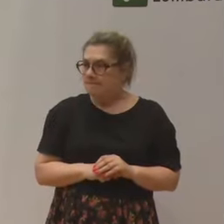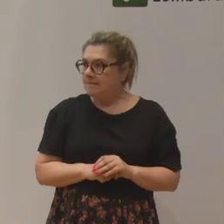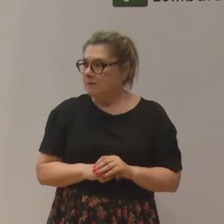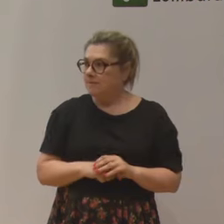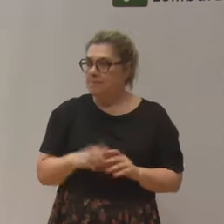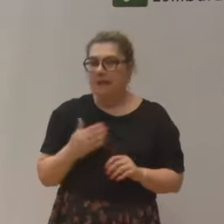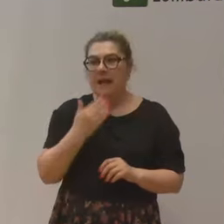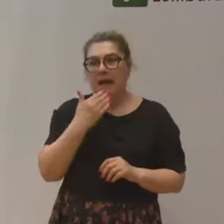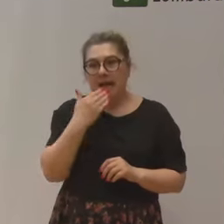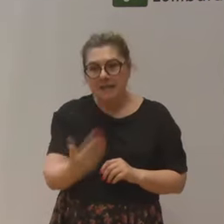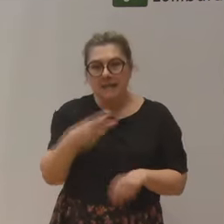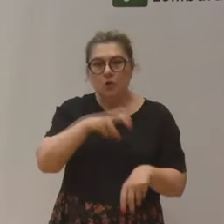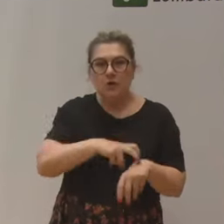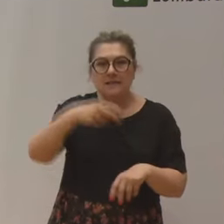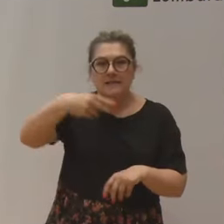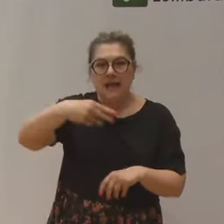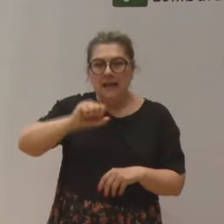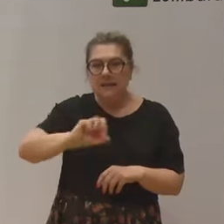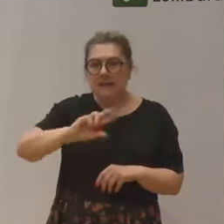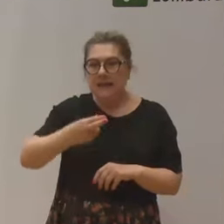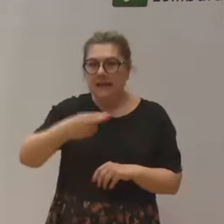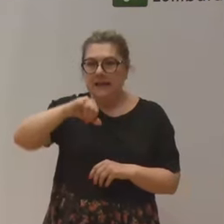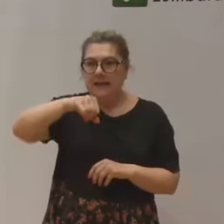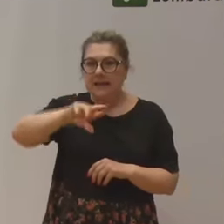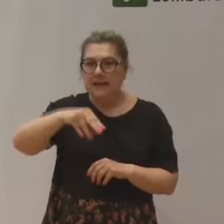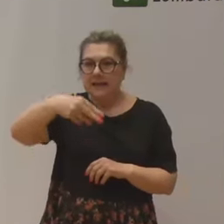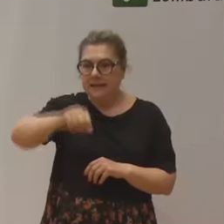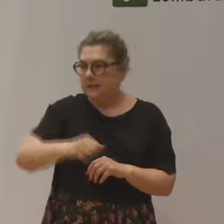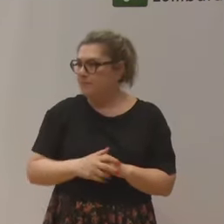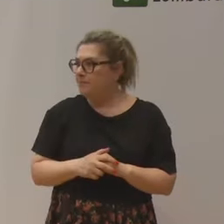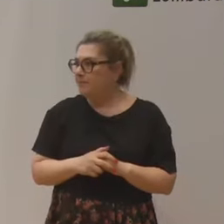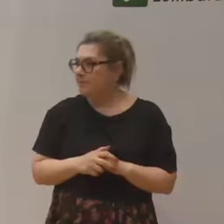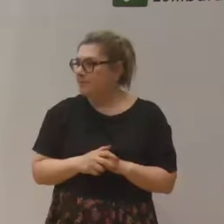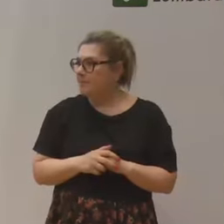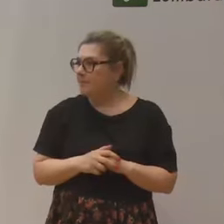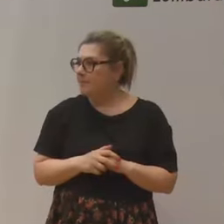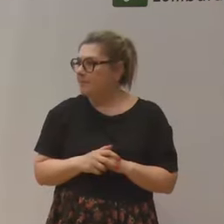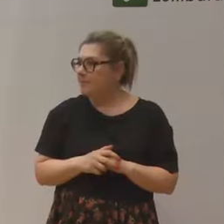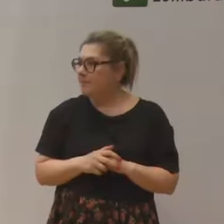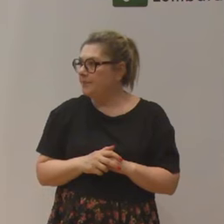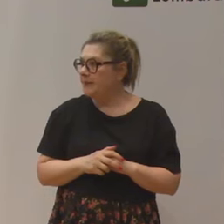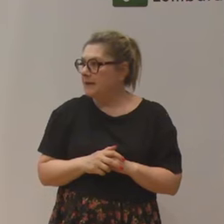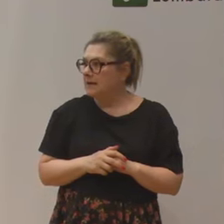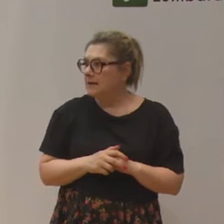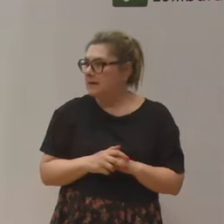Grazie, grazie dottoressa Negrini. Se adesso glielo passo io alla...